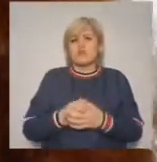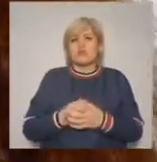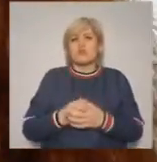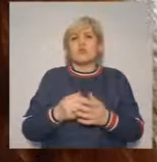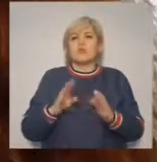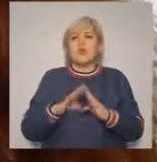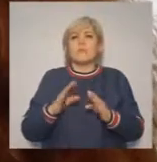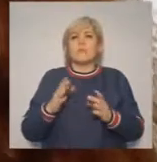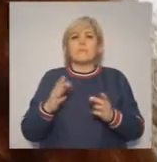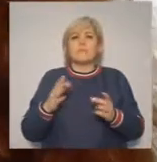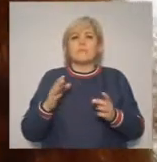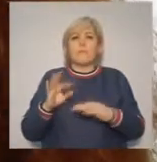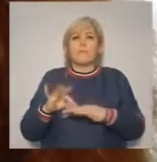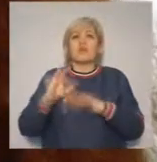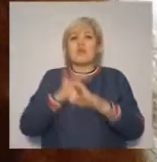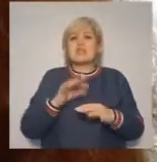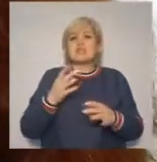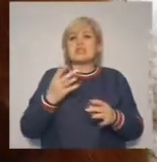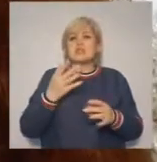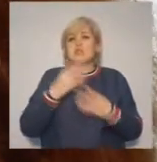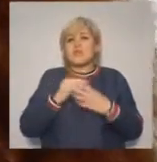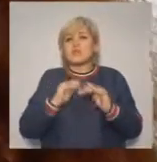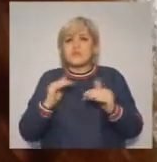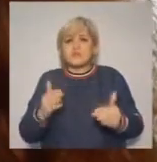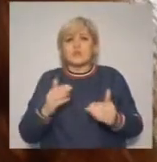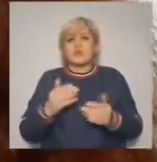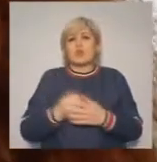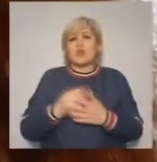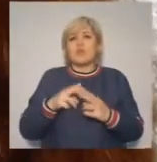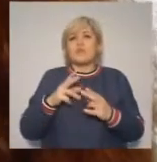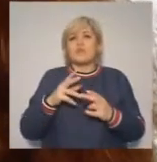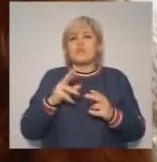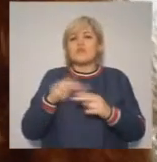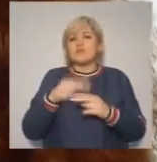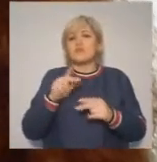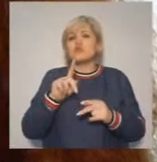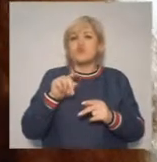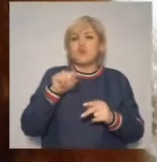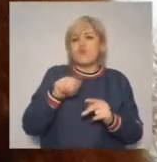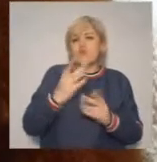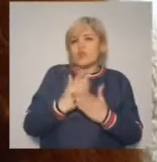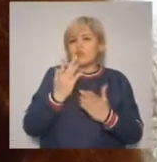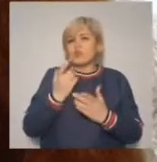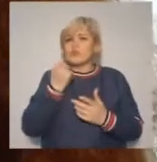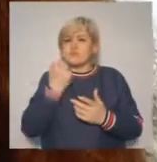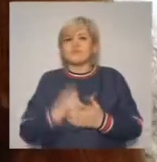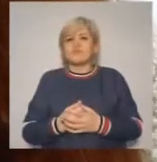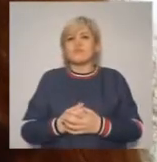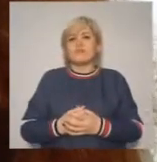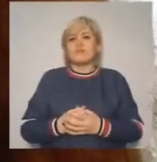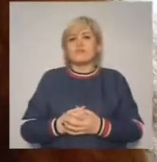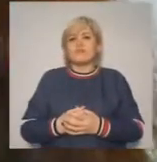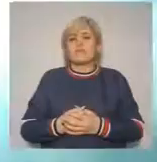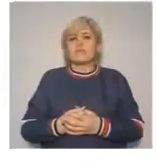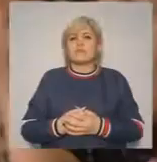меня очень интересует эта тема, чтобы родители, приводите детей в театр, приводите, это оккультуривает их, это